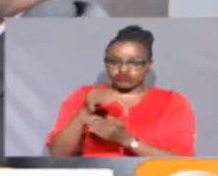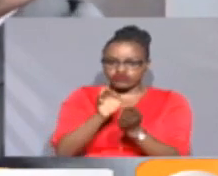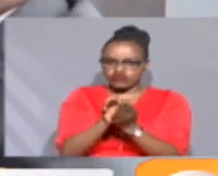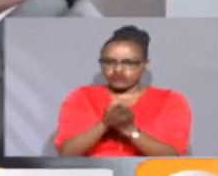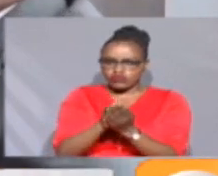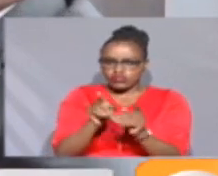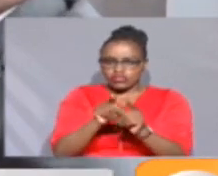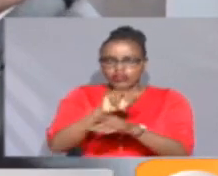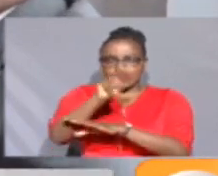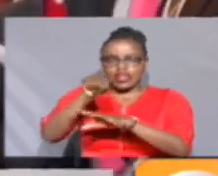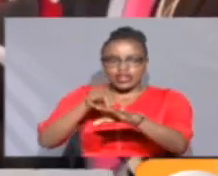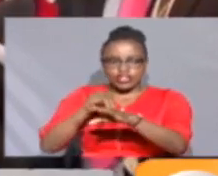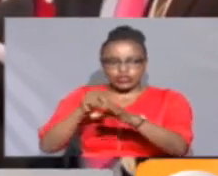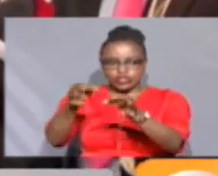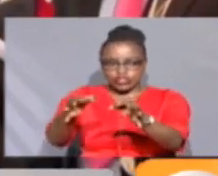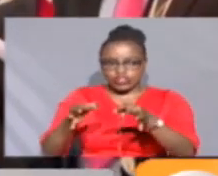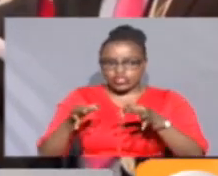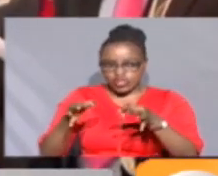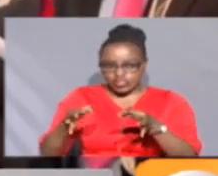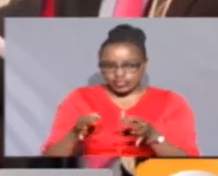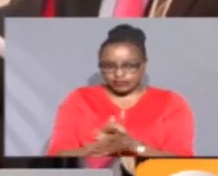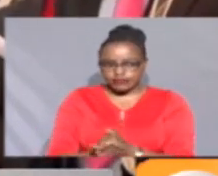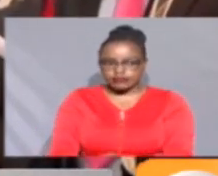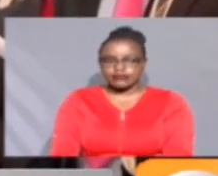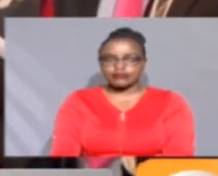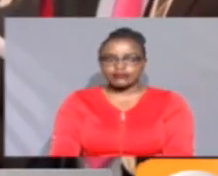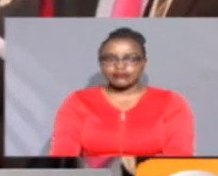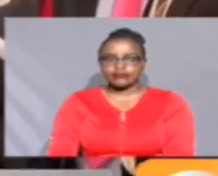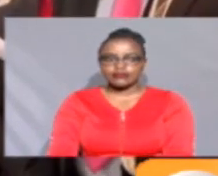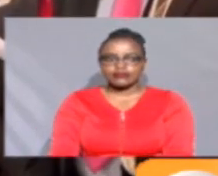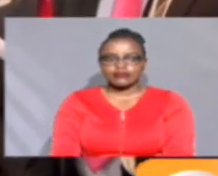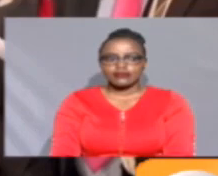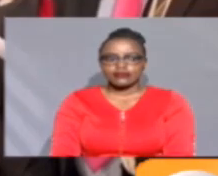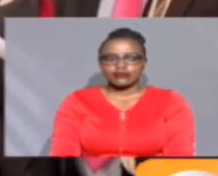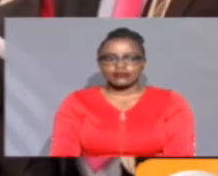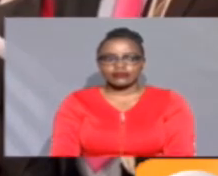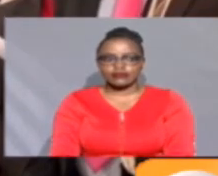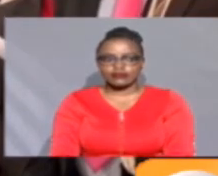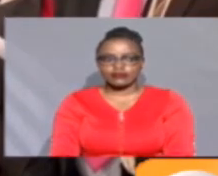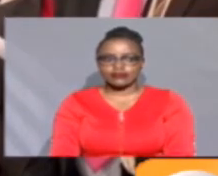hazina ya kitaifa. Francis Gashuri, Citizen Nipashe.